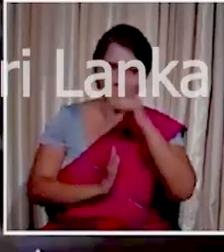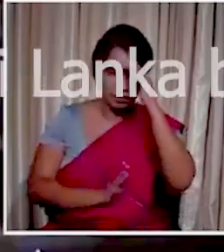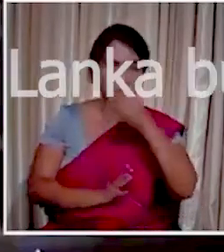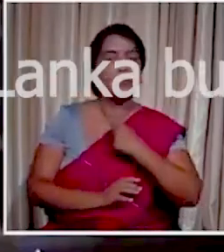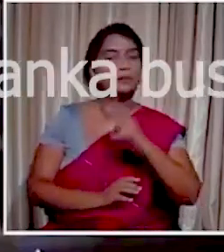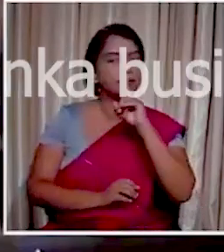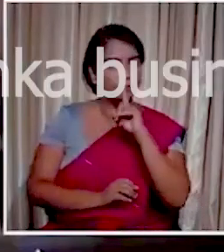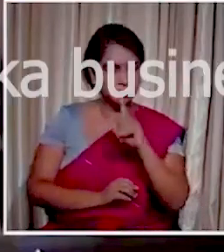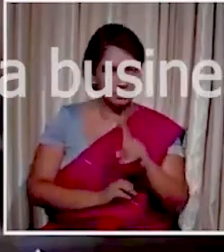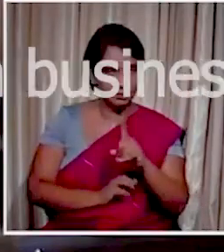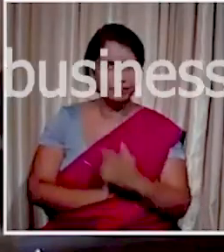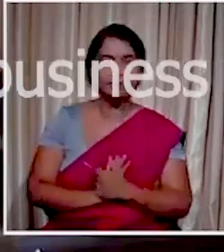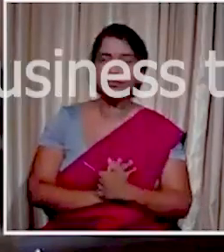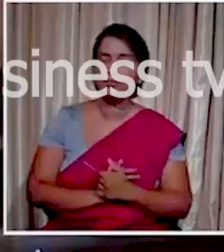කියන්නේ